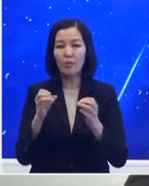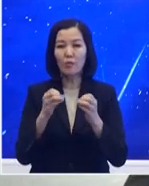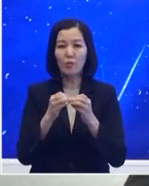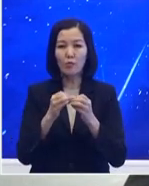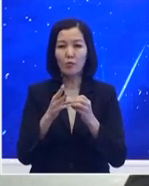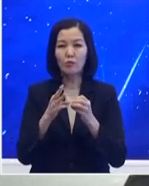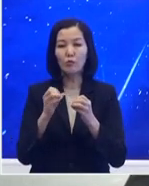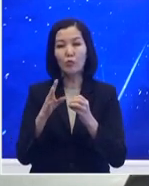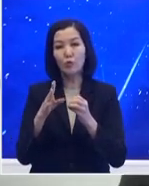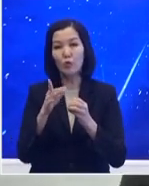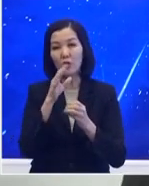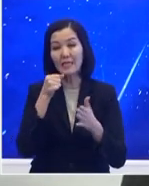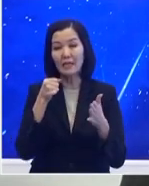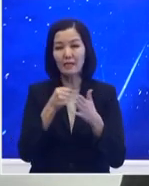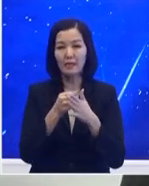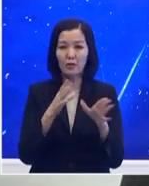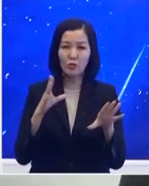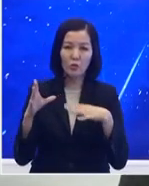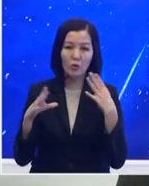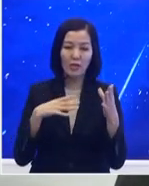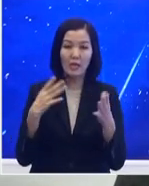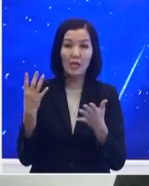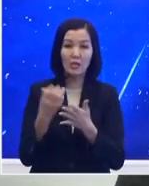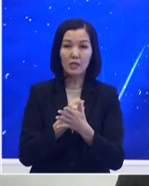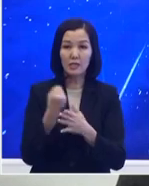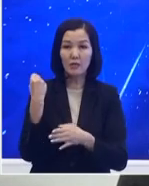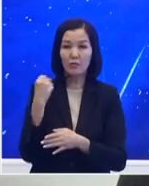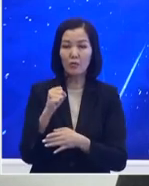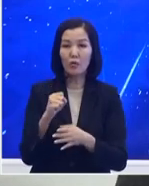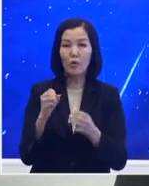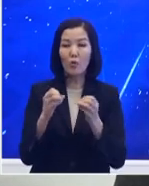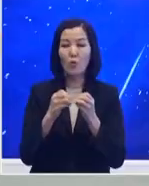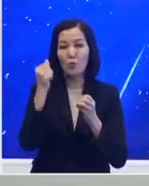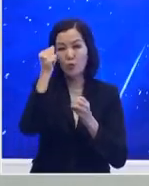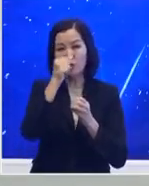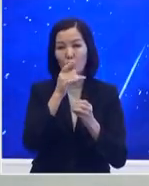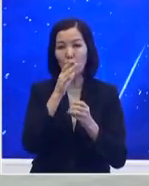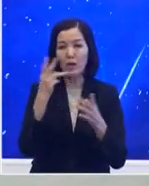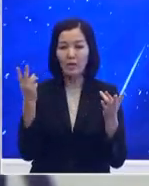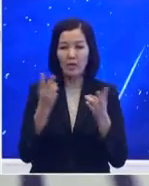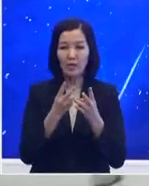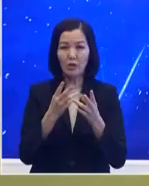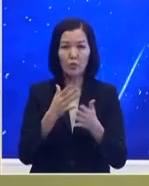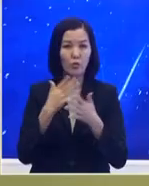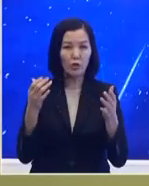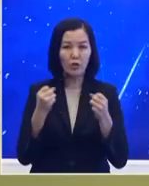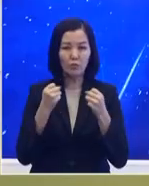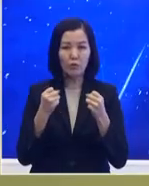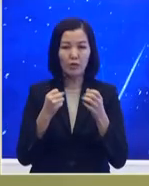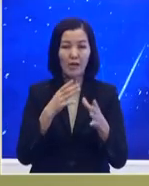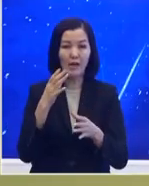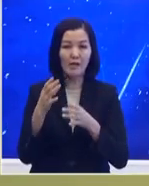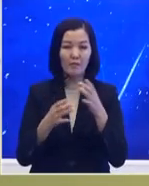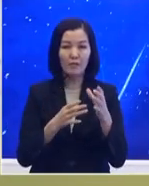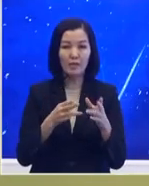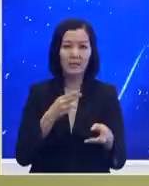13-14 жас аралығында. Жетістіктерге жету үшін кемінде 10 жыл қажет болады үлкен спортта. Әлемдегі мәнерлеп